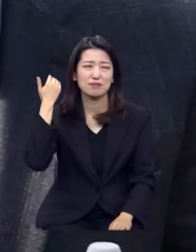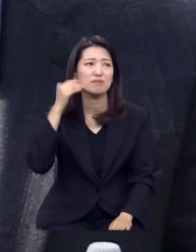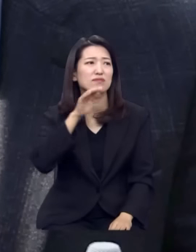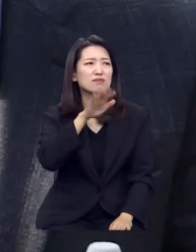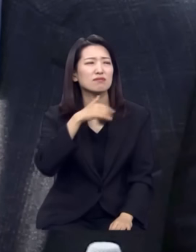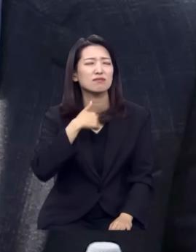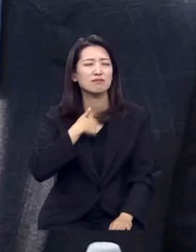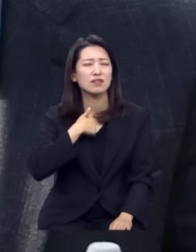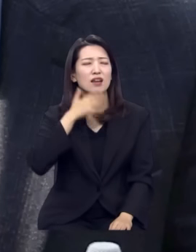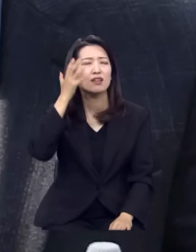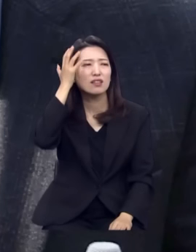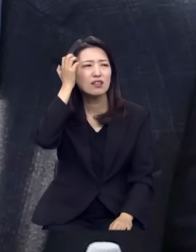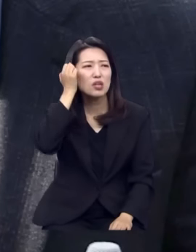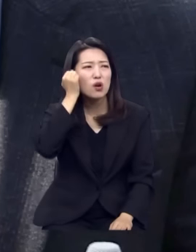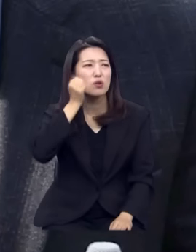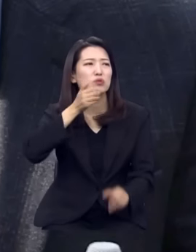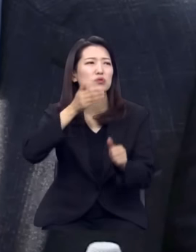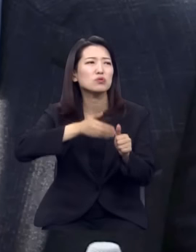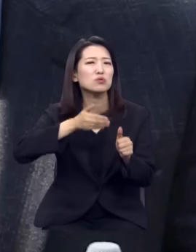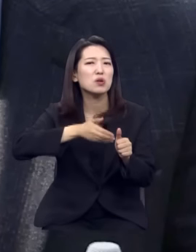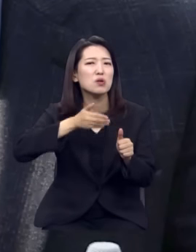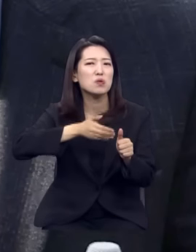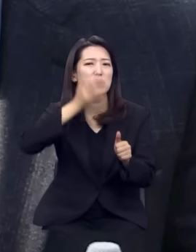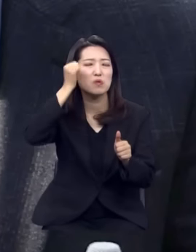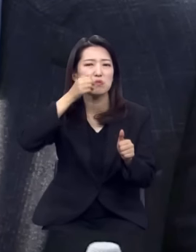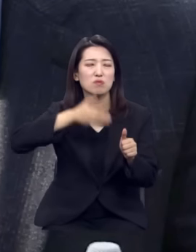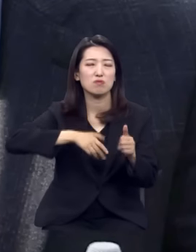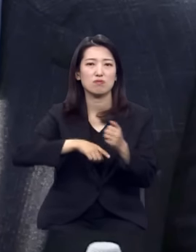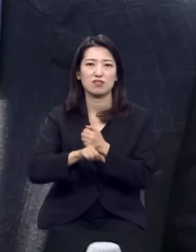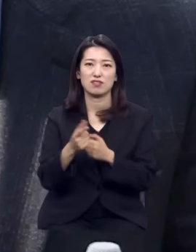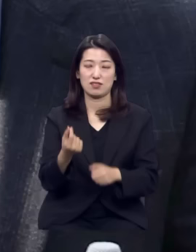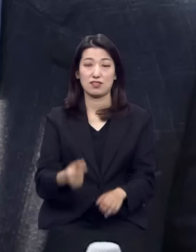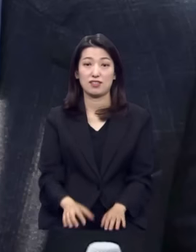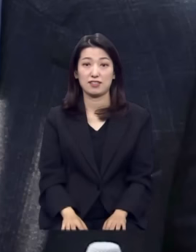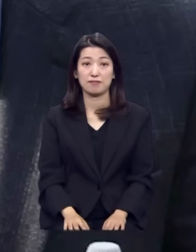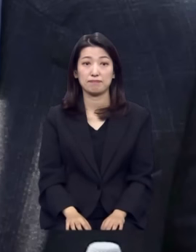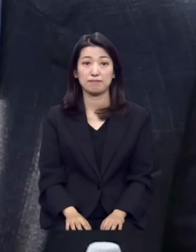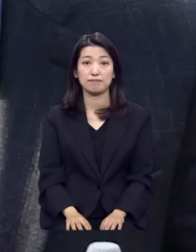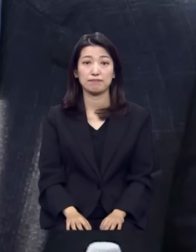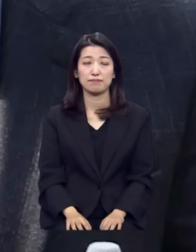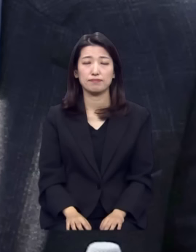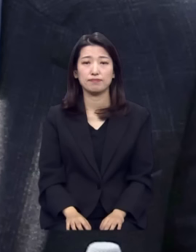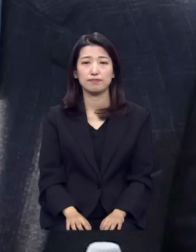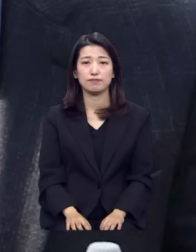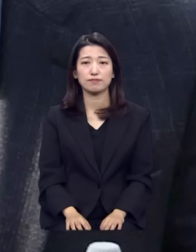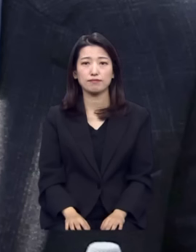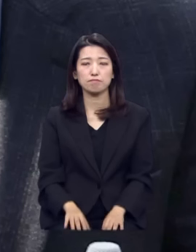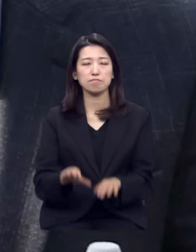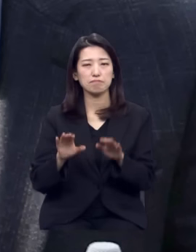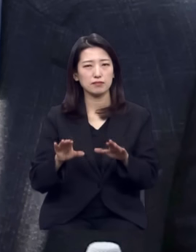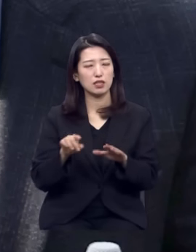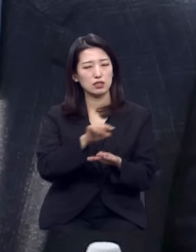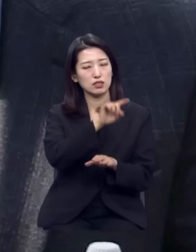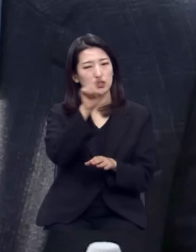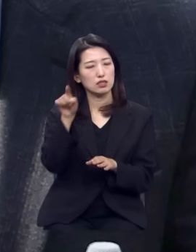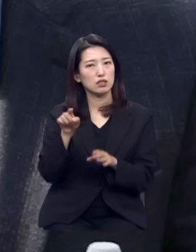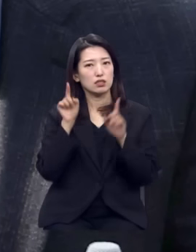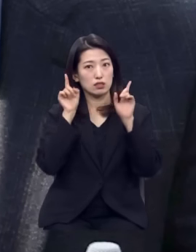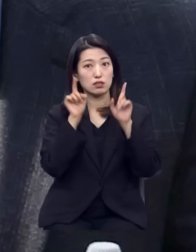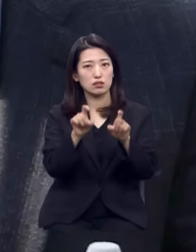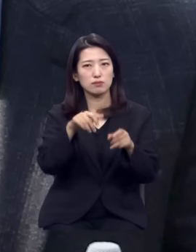추정컨데 지금 얘기되는게 공천 개입 국정 개입 이런 얘기들을 이제 언론이 여러 가지 추정을 하고 있는 거잖아요 의혹들